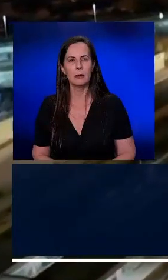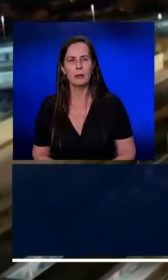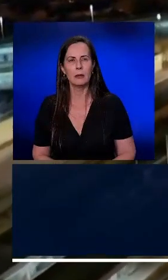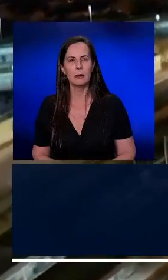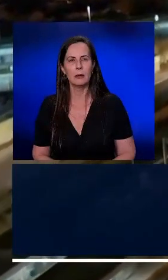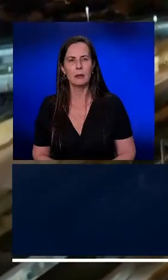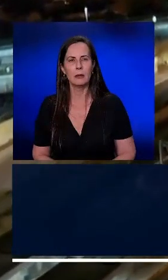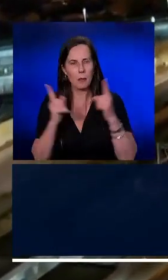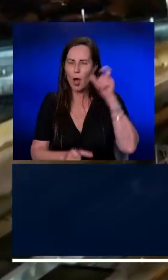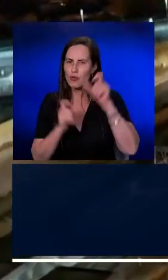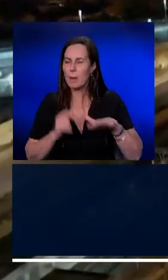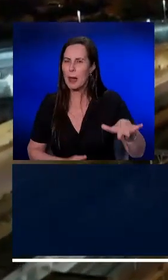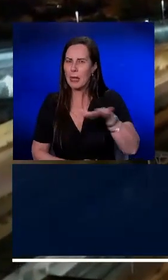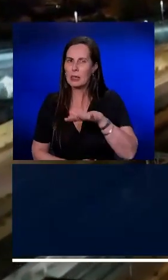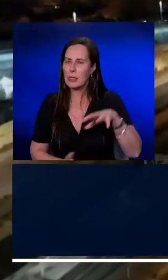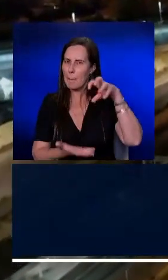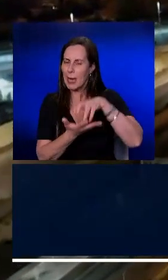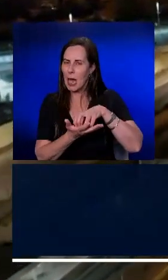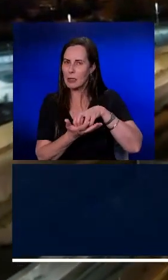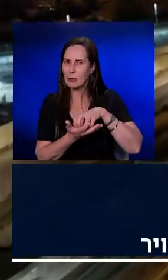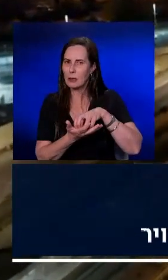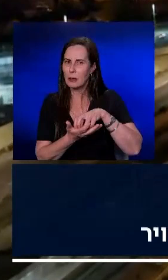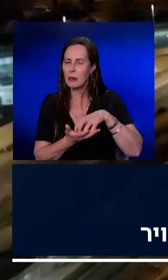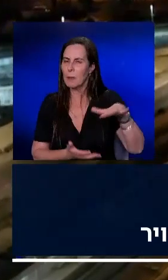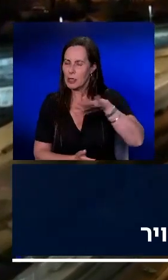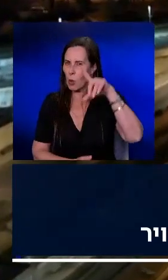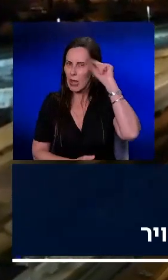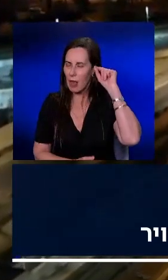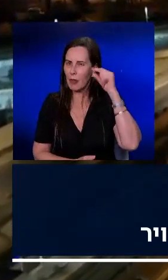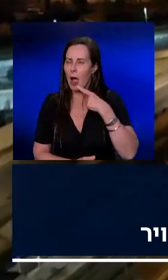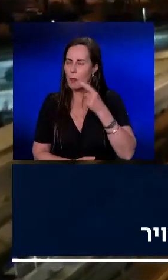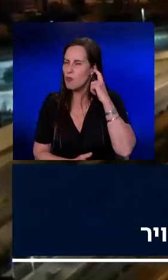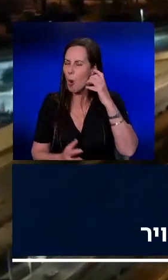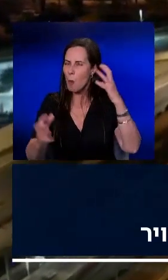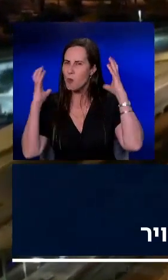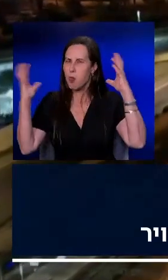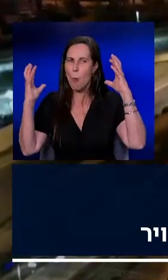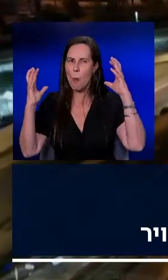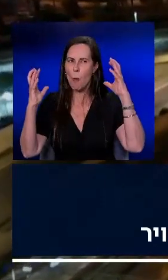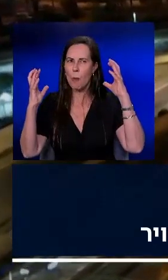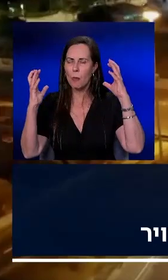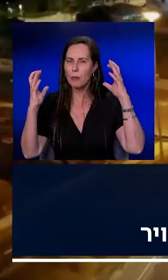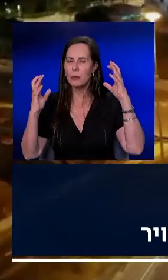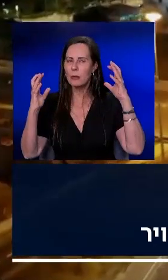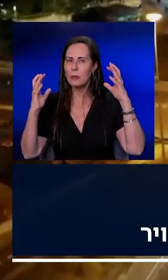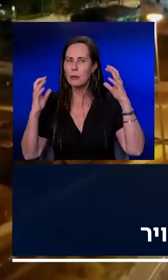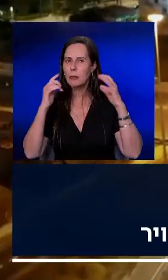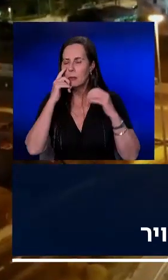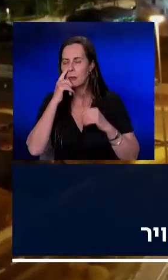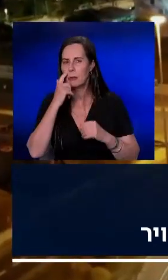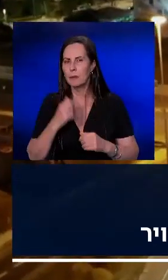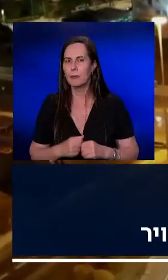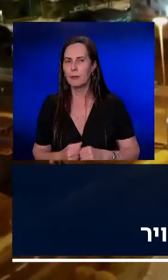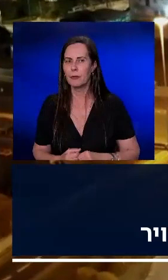קצר, תושבים באזור המרכז, בעיקר בגוש דן, דיווחו על בום אלכוהולי שנשמע מעליהם,